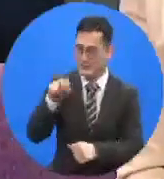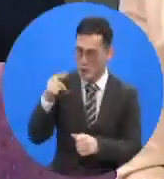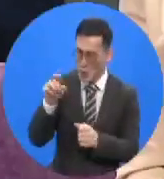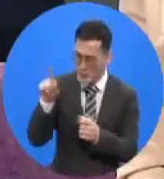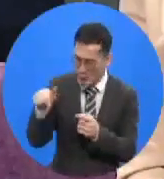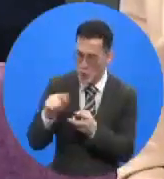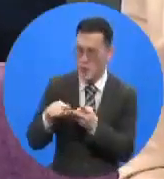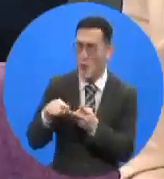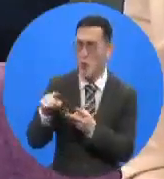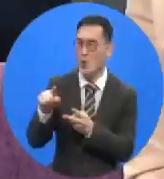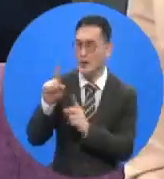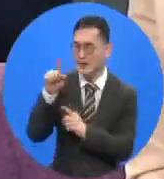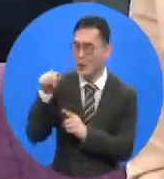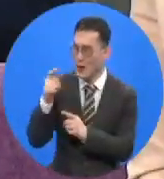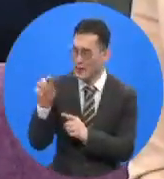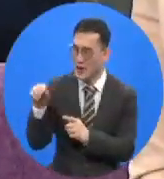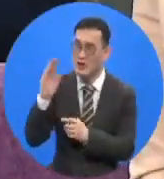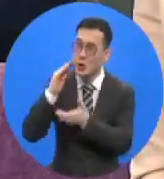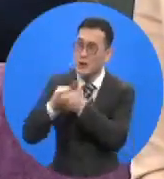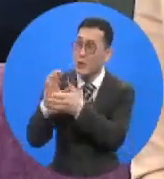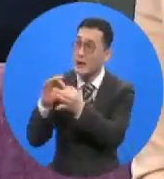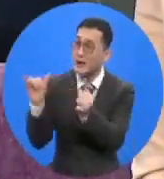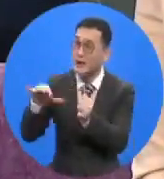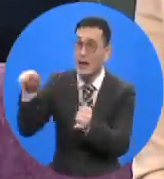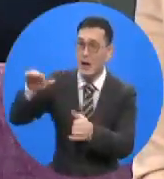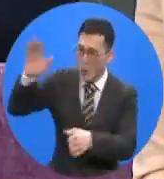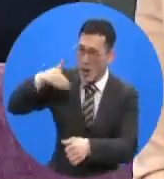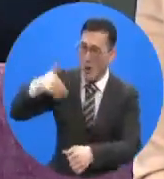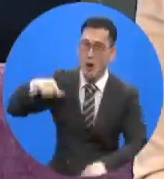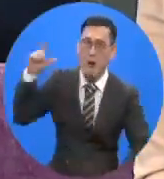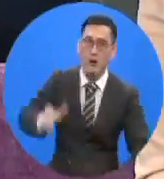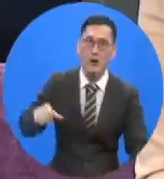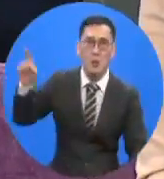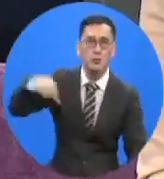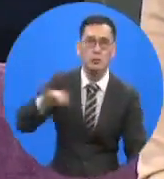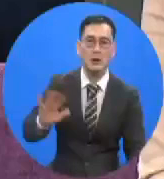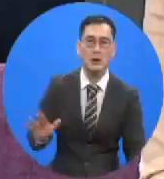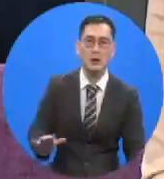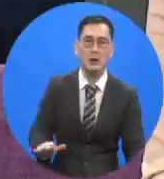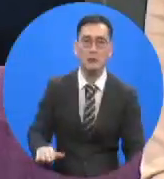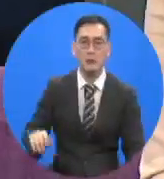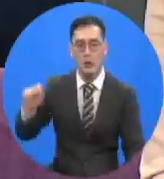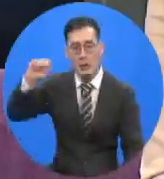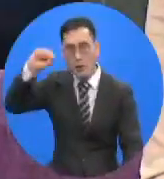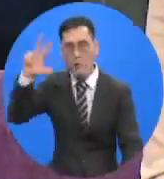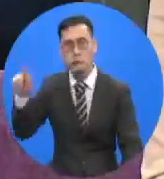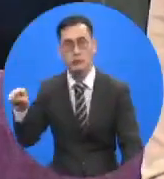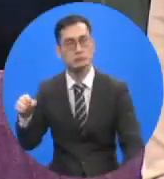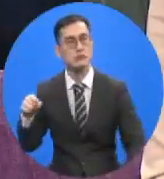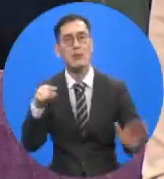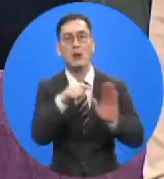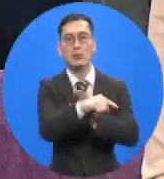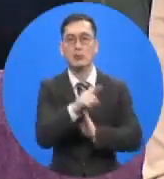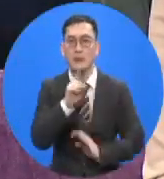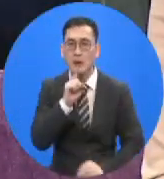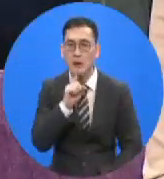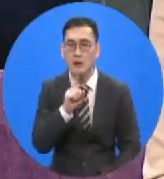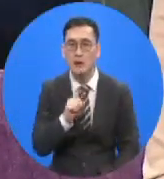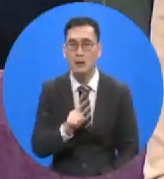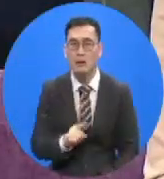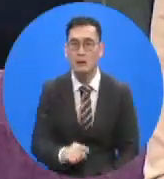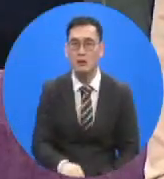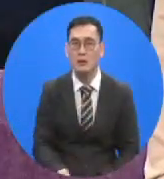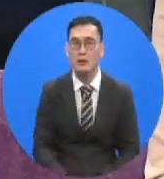이광철 비서관도 그렇고 왜 지금까지 안 나오다가 하필 이성윤 지검장 등등 청와대의 우호적인 윤석열